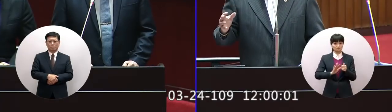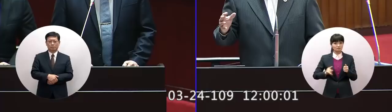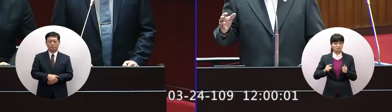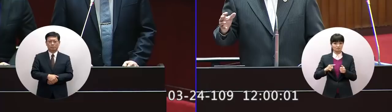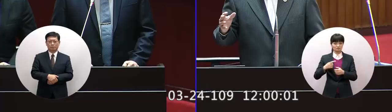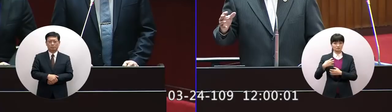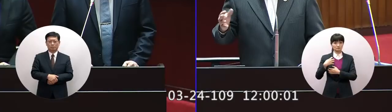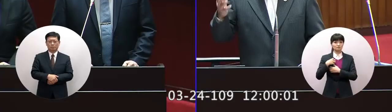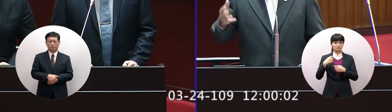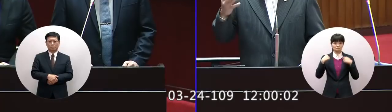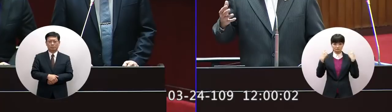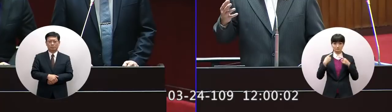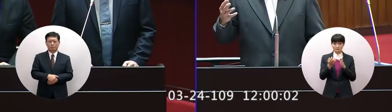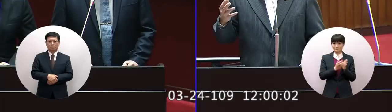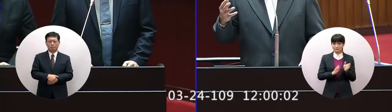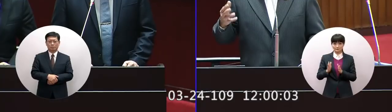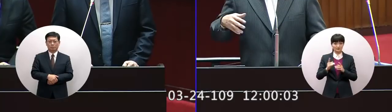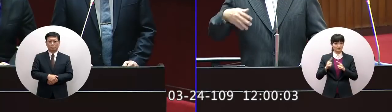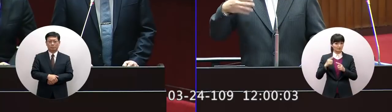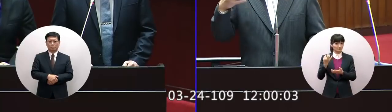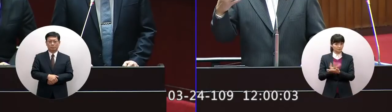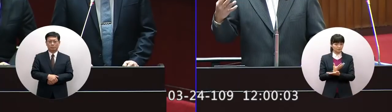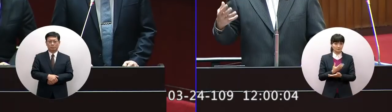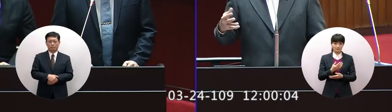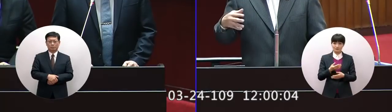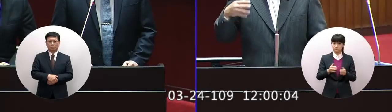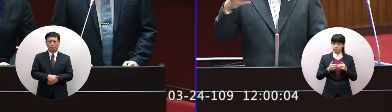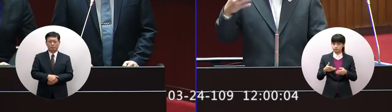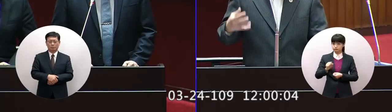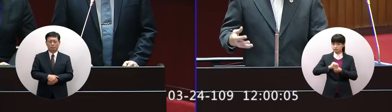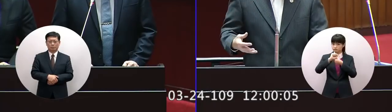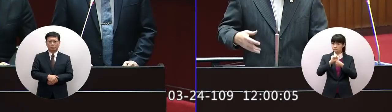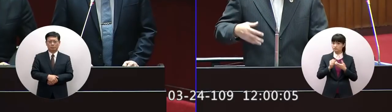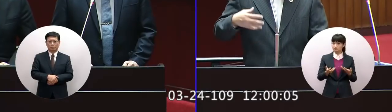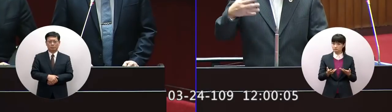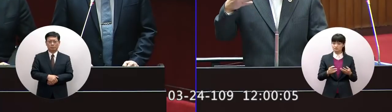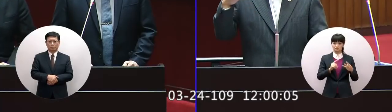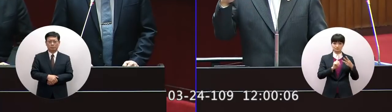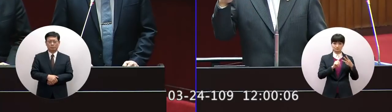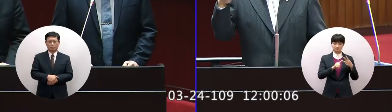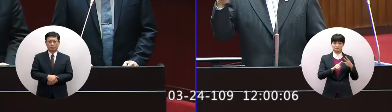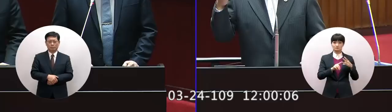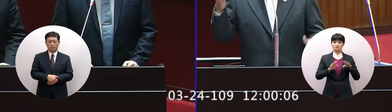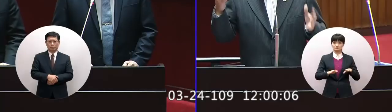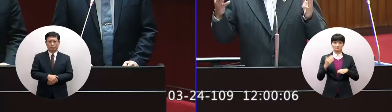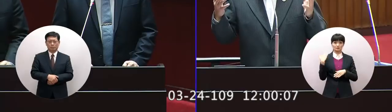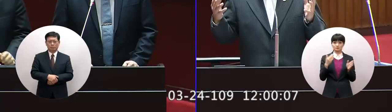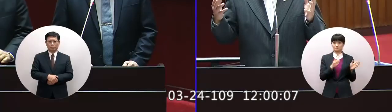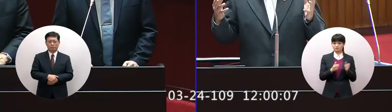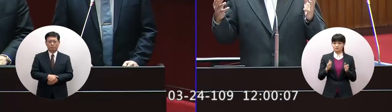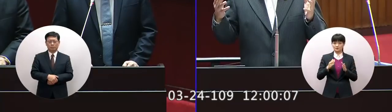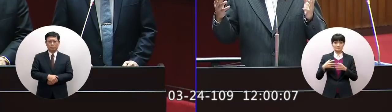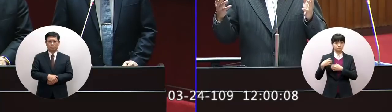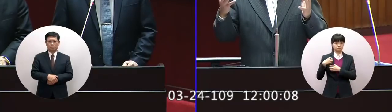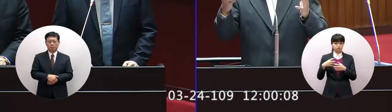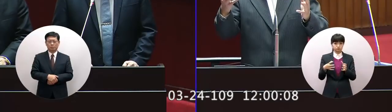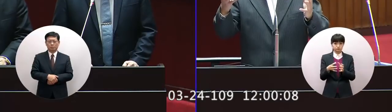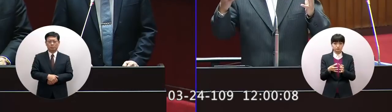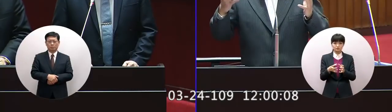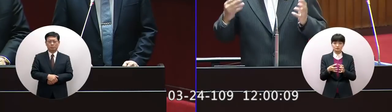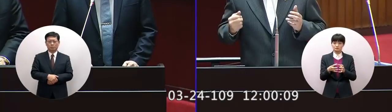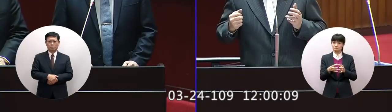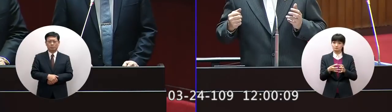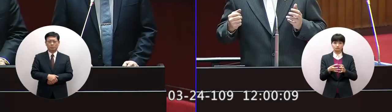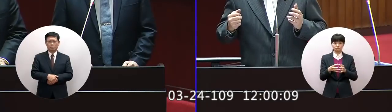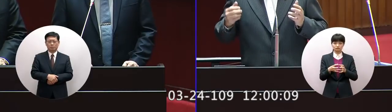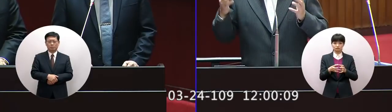编后备部队？第三个问题，后备部队因为现在的后备部队没有母体单位，部副部